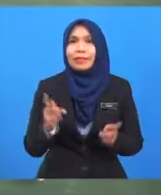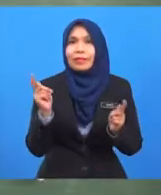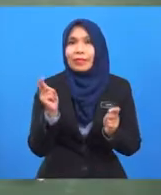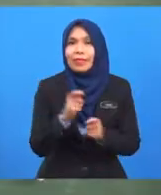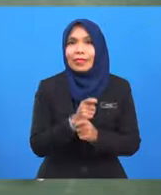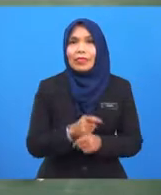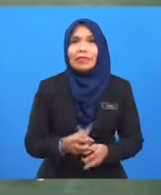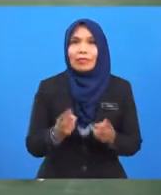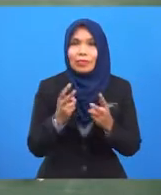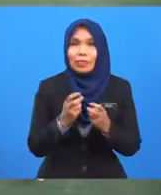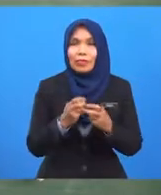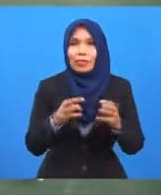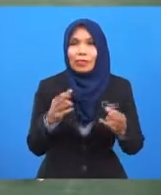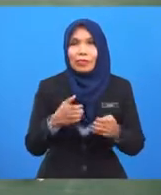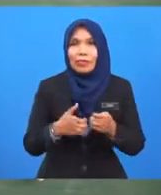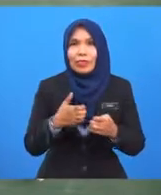mesin, iaitu